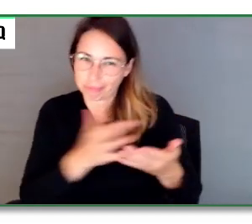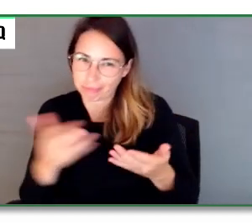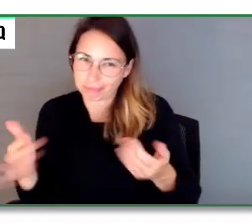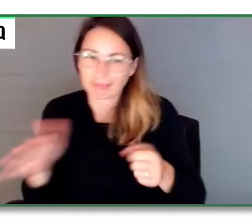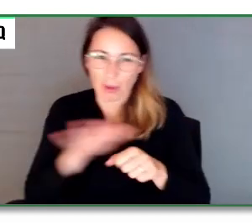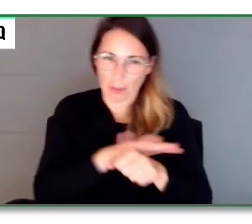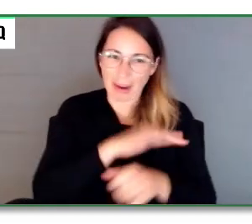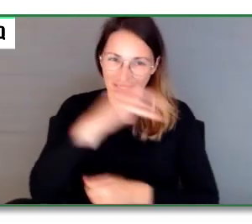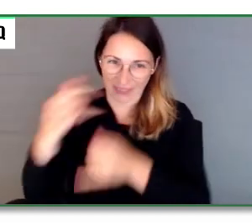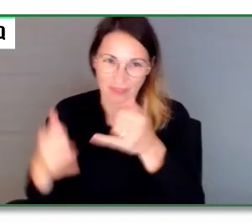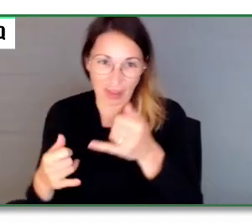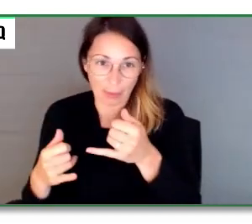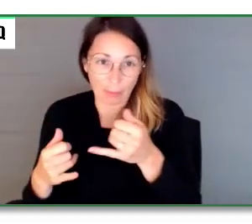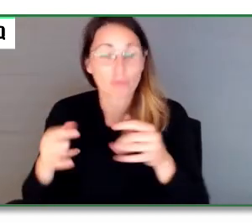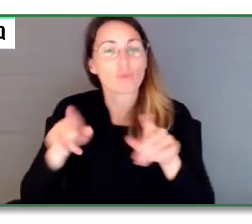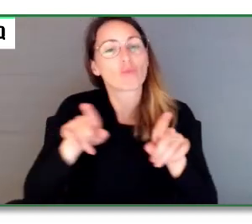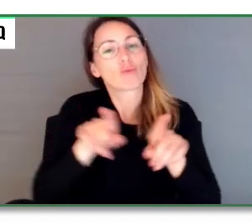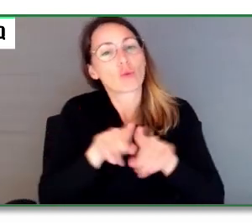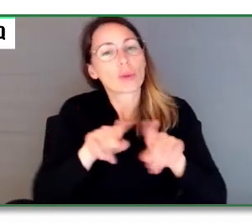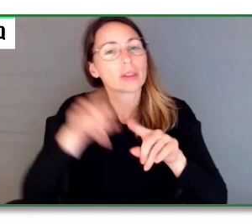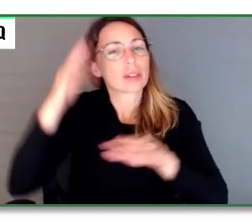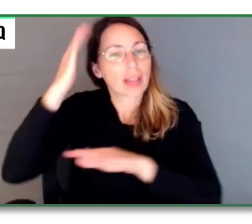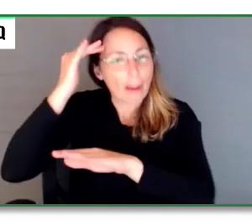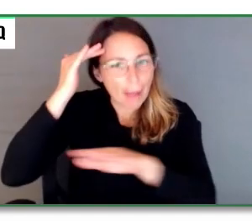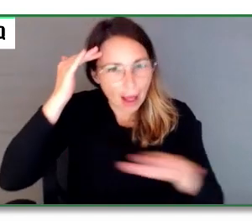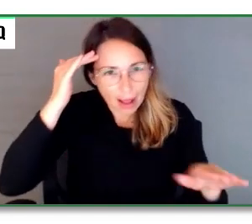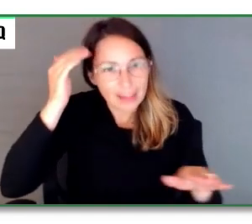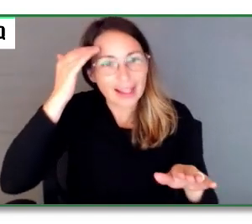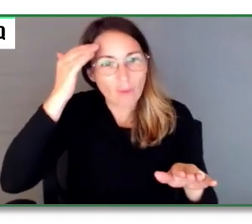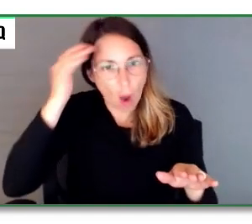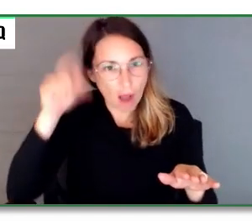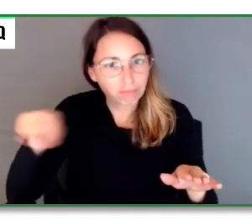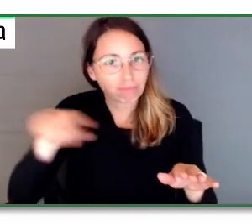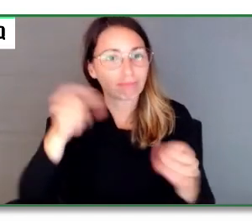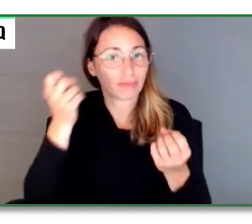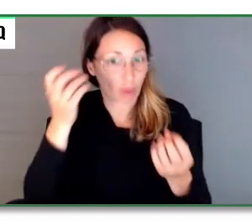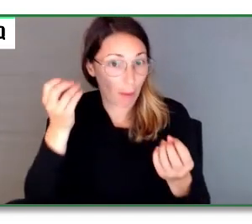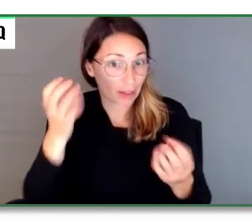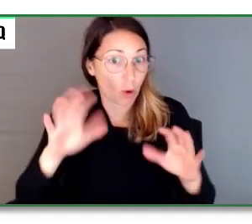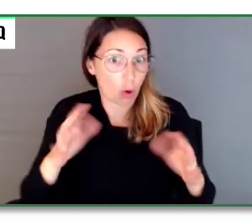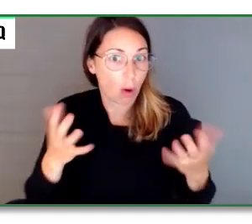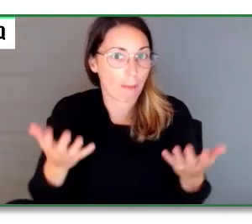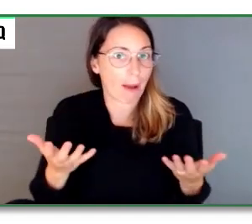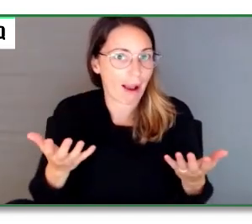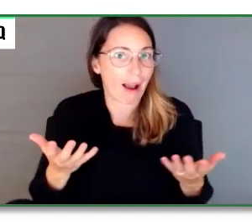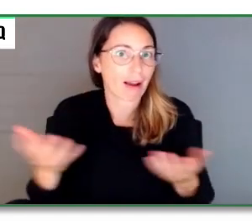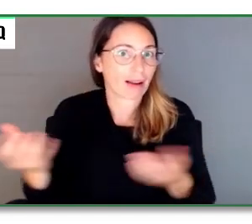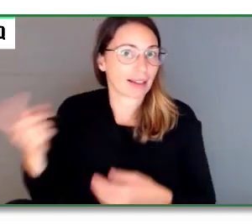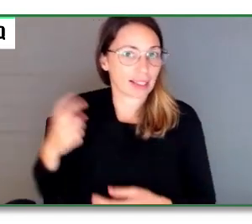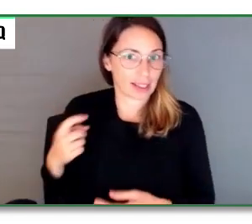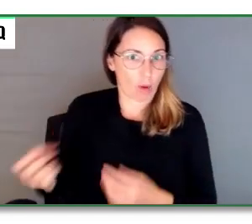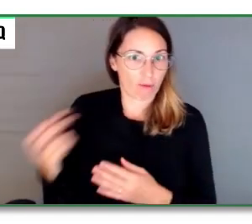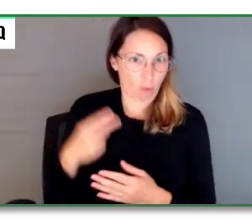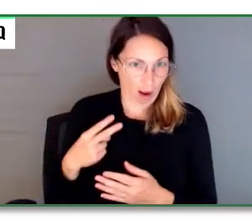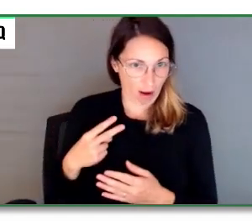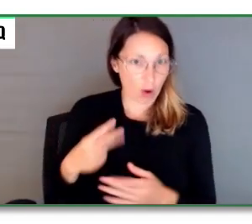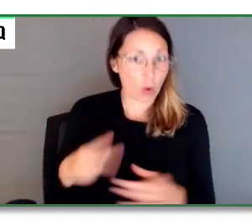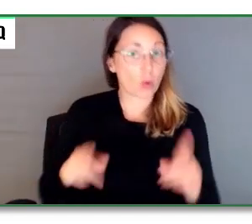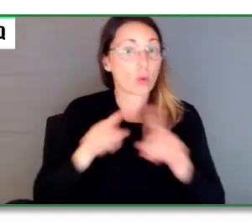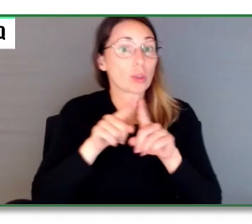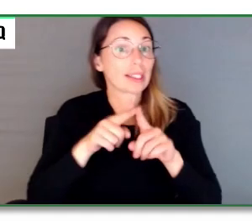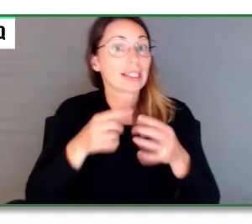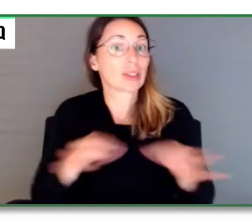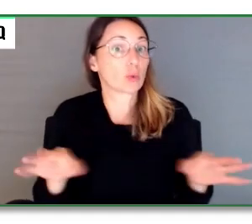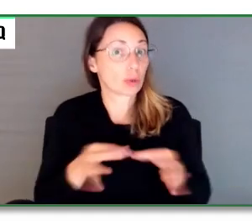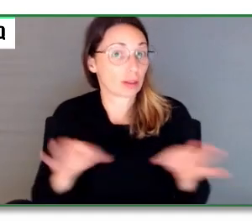de l'information sur comment soumettre les questions et avoir le sous-titrage se trouve dans le chat.